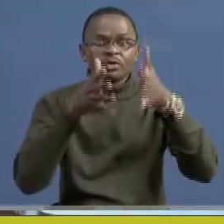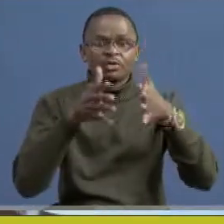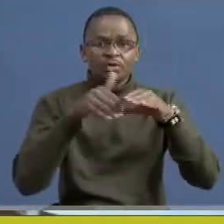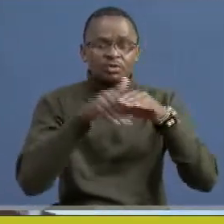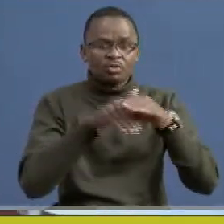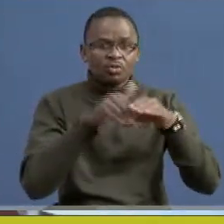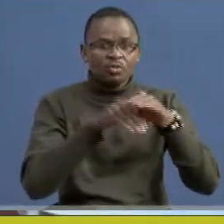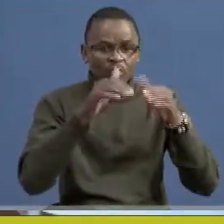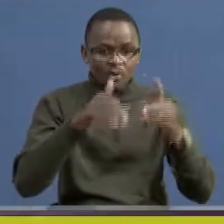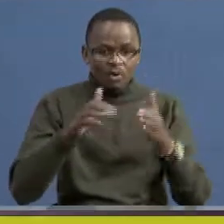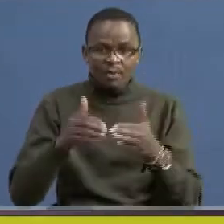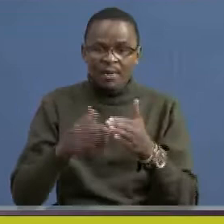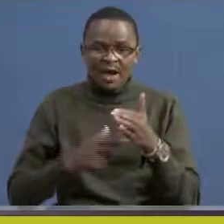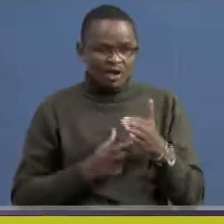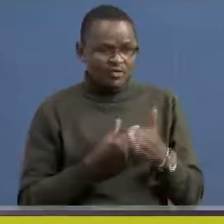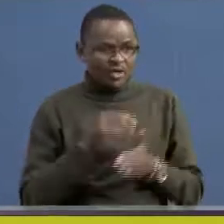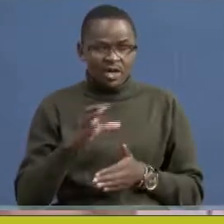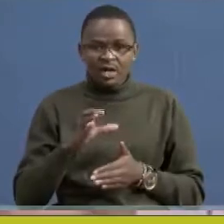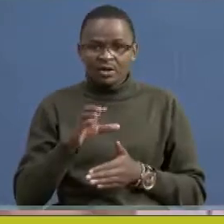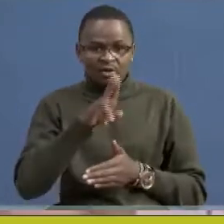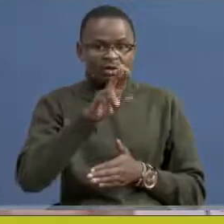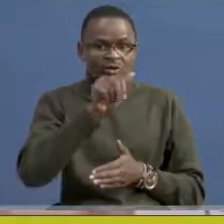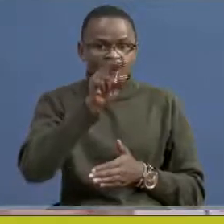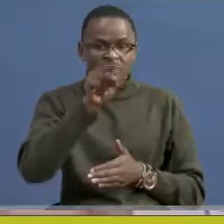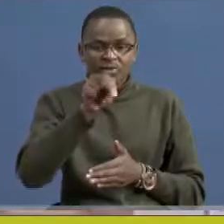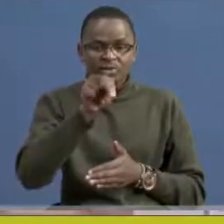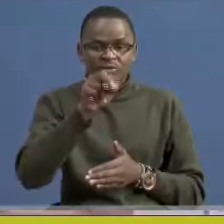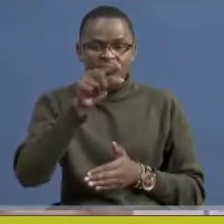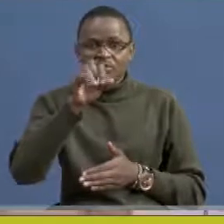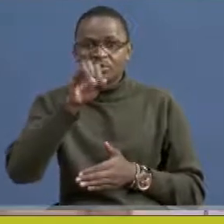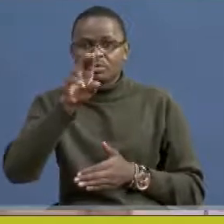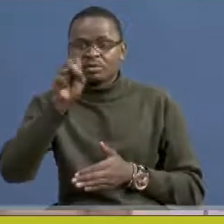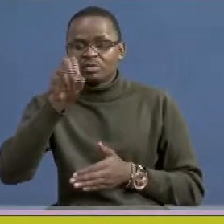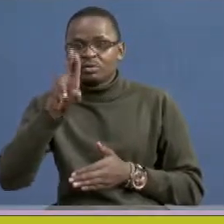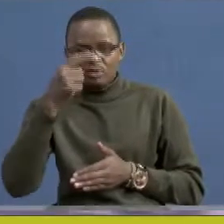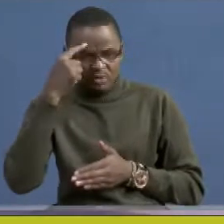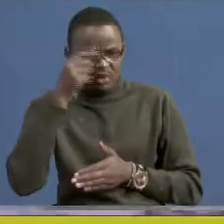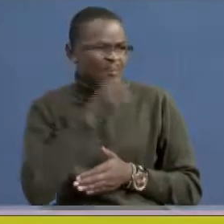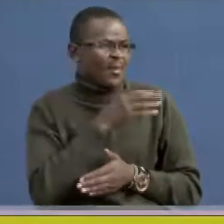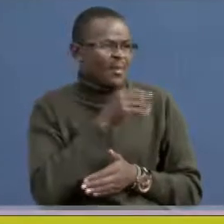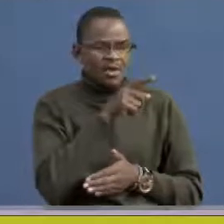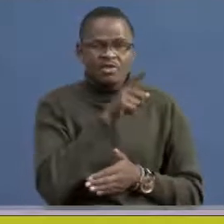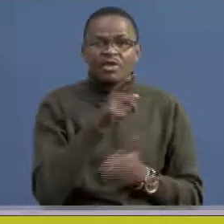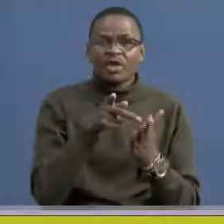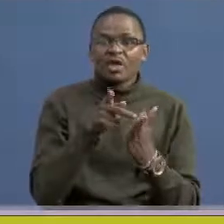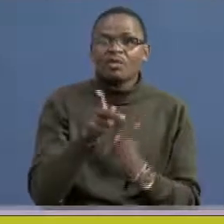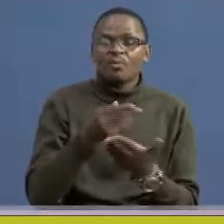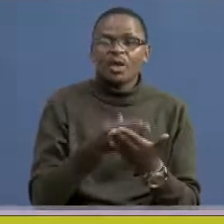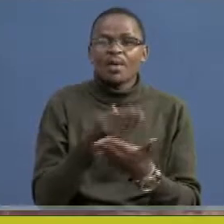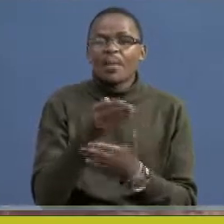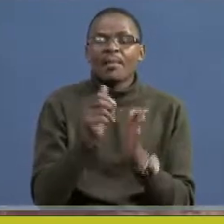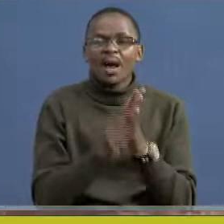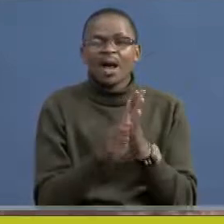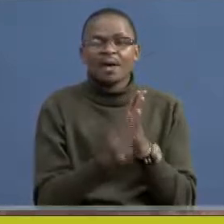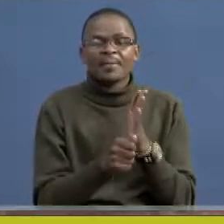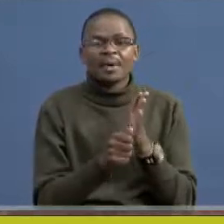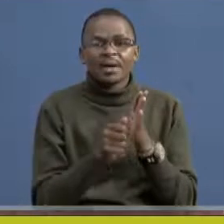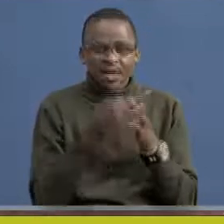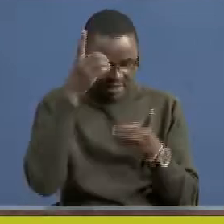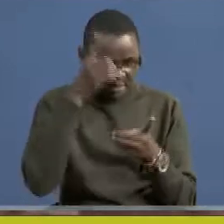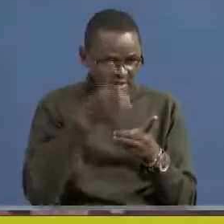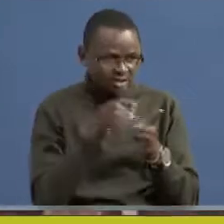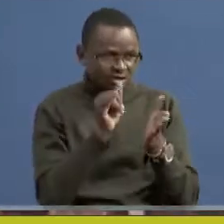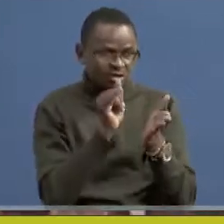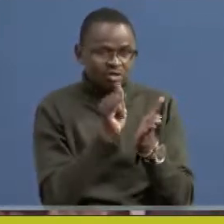hapo awali alikuwa amezuru kaunti ya Uasin Gishu, ambapo wakulima waliteta bei hiyo mpya ya kununua mahindi. Uamuzi wa bei